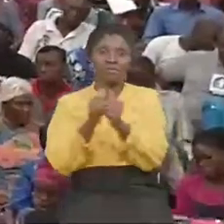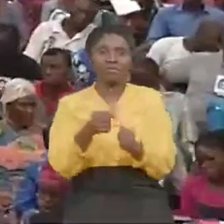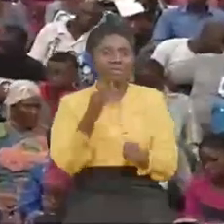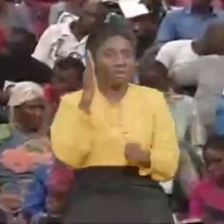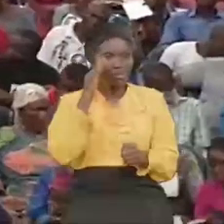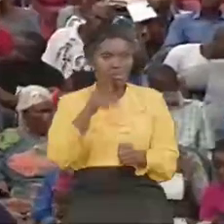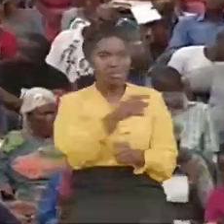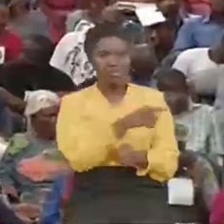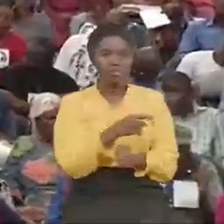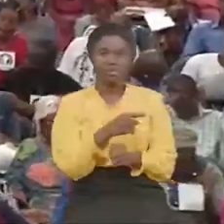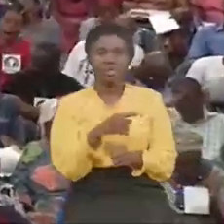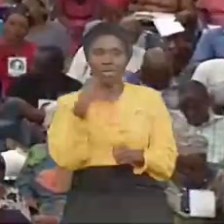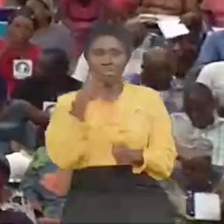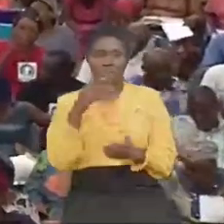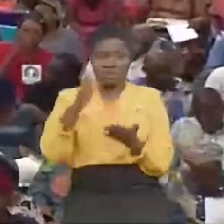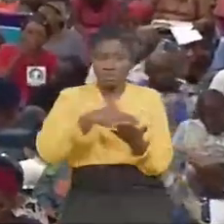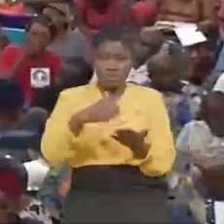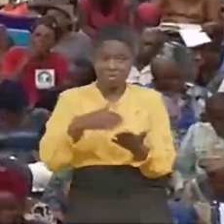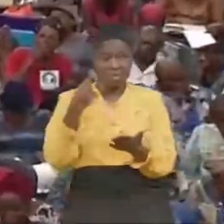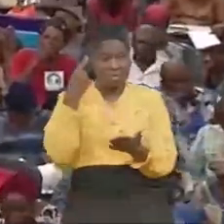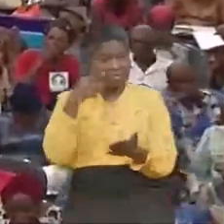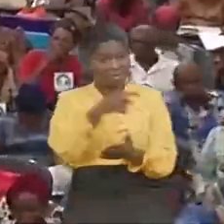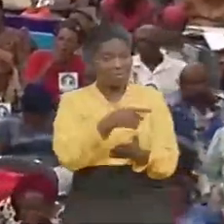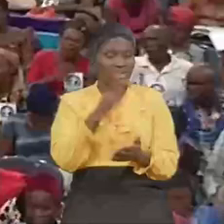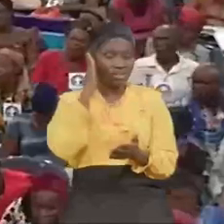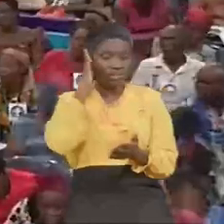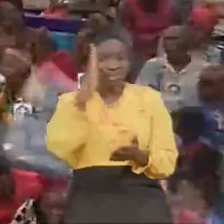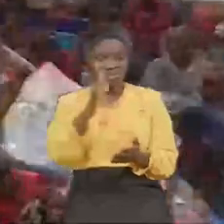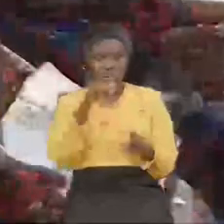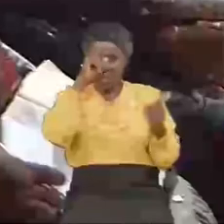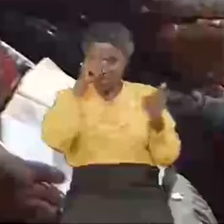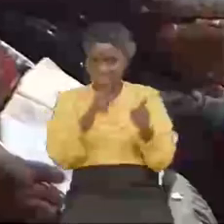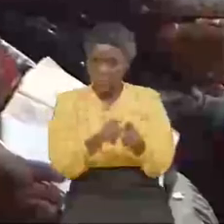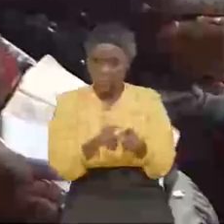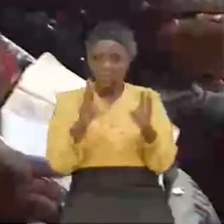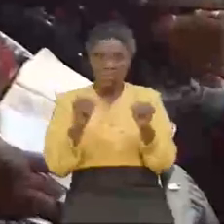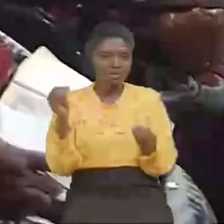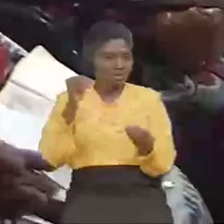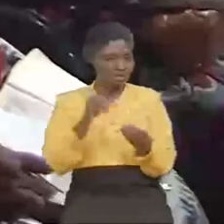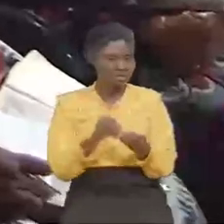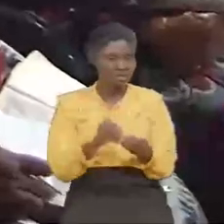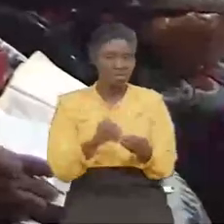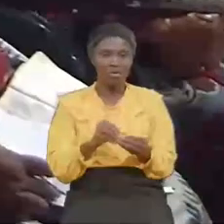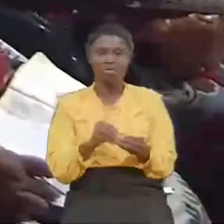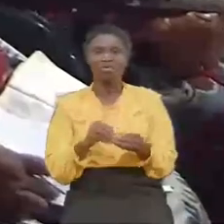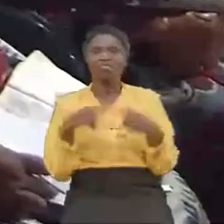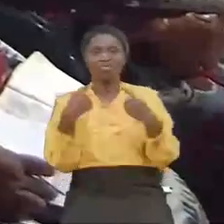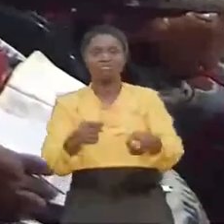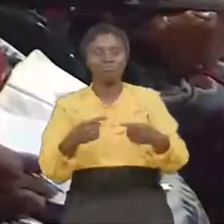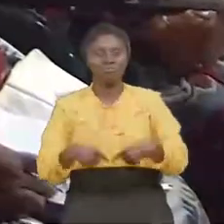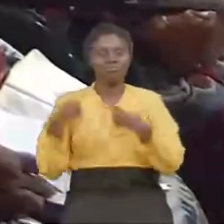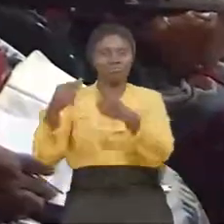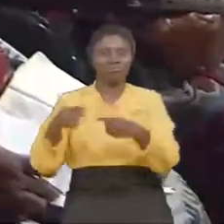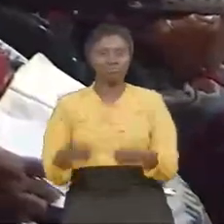Car de leurs propres yeux, elles voient plus de désaccords, plus d'argumentation, plus de désunion, car leurs